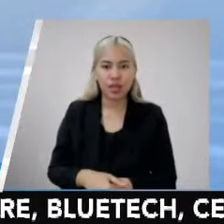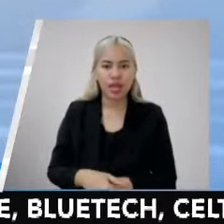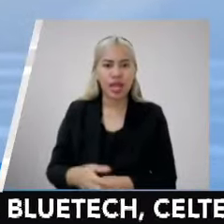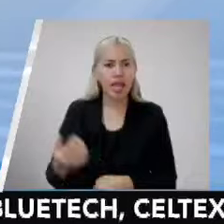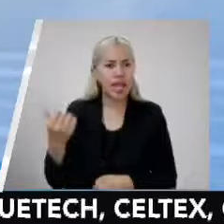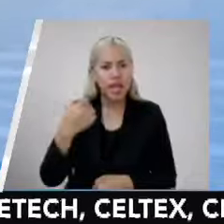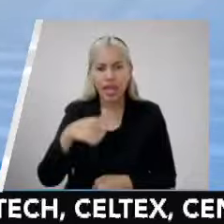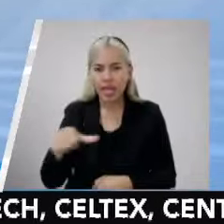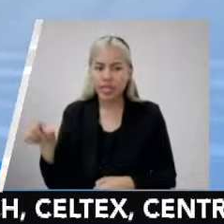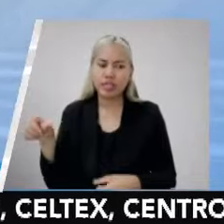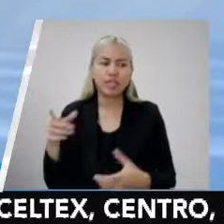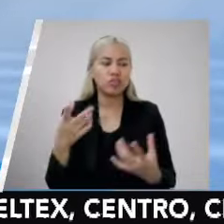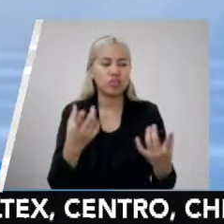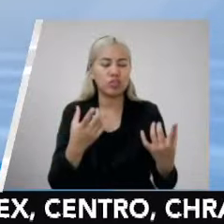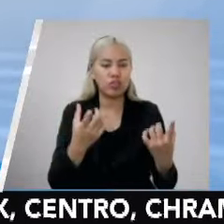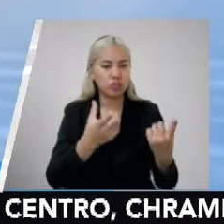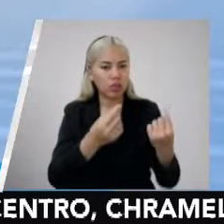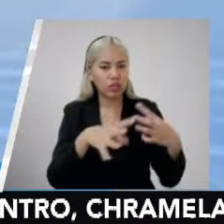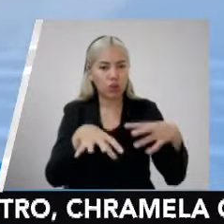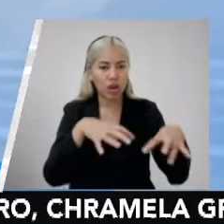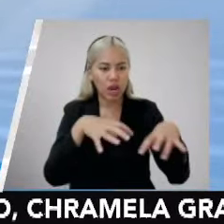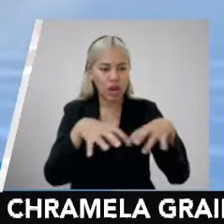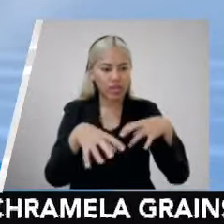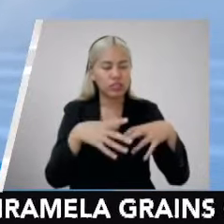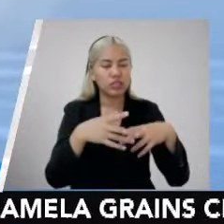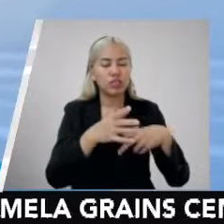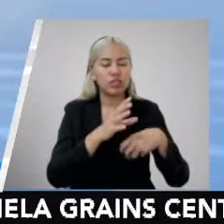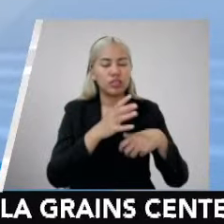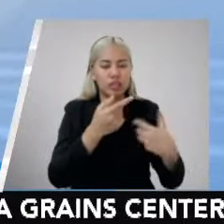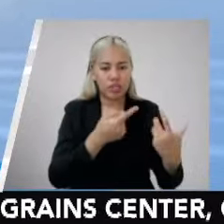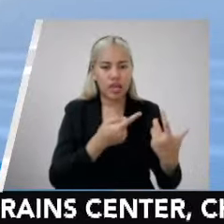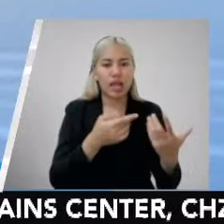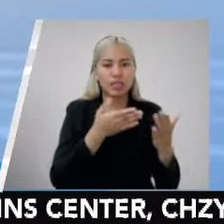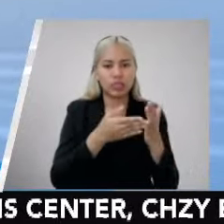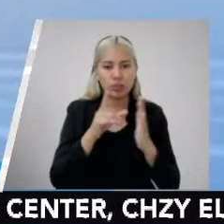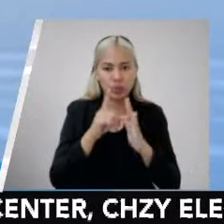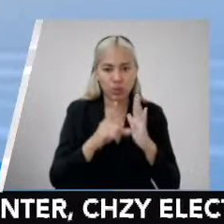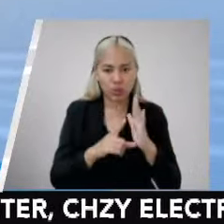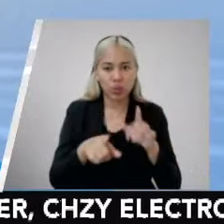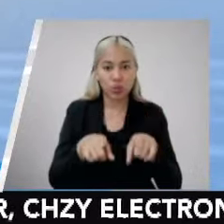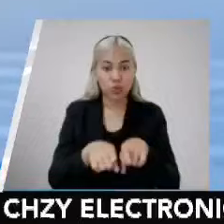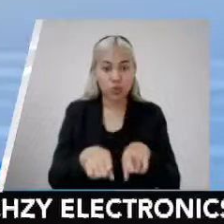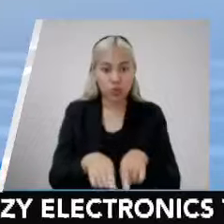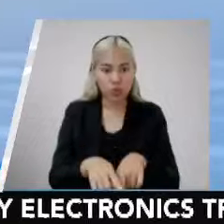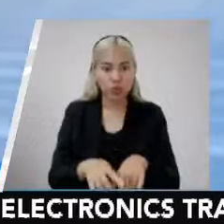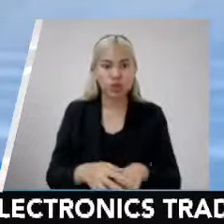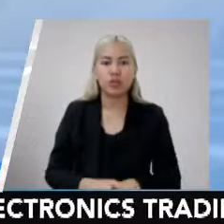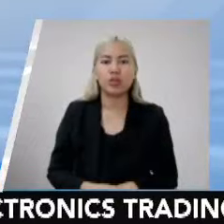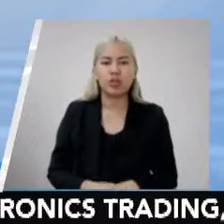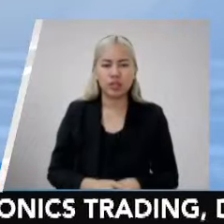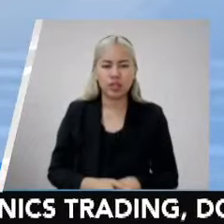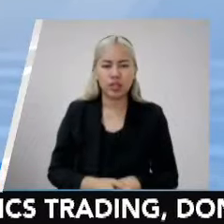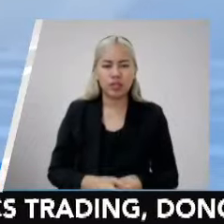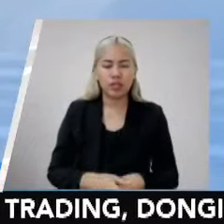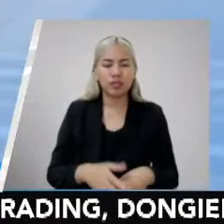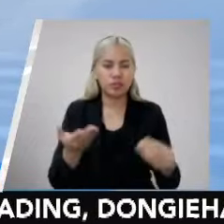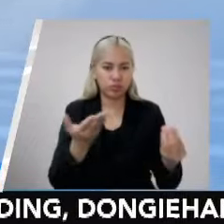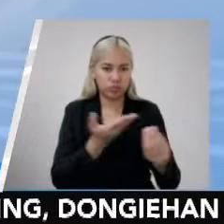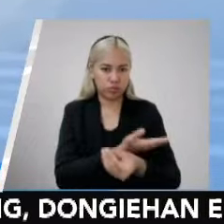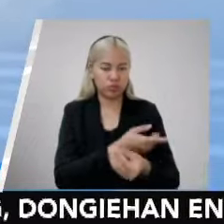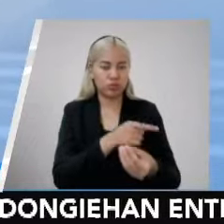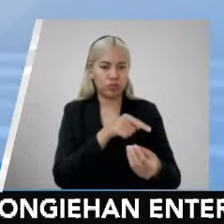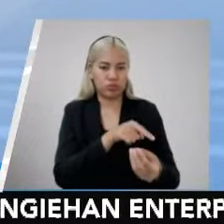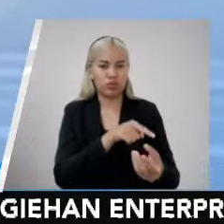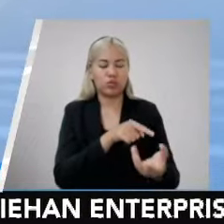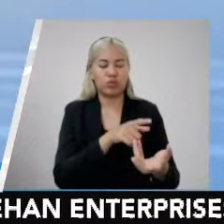pangangasiwaan ni Father Valesa. Inilis na rin bilang parochial administrator si Father Valesa nitong Lunes. Sa ngayon, isang parish administration team